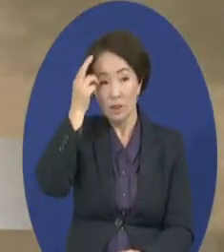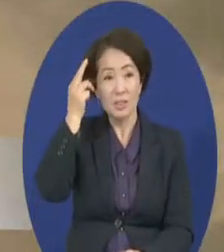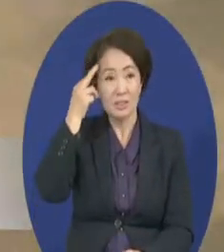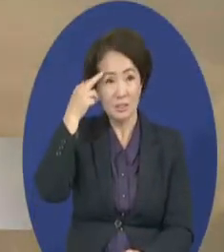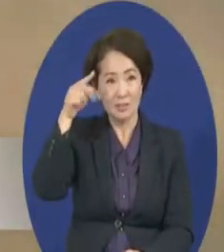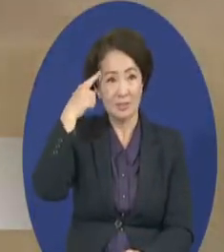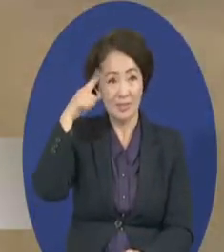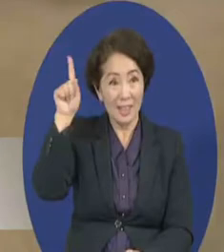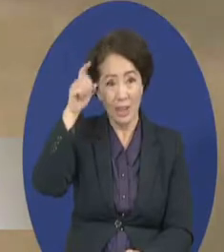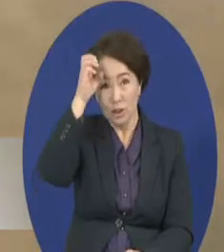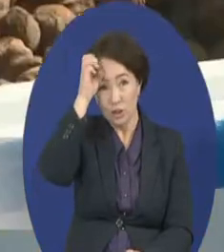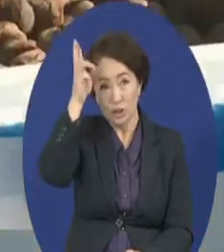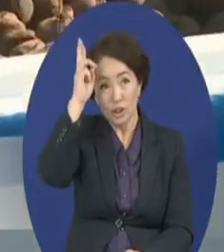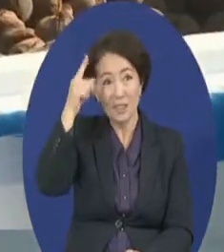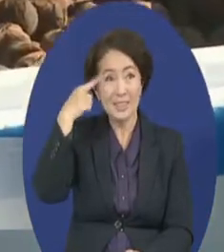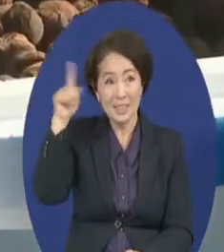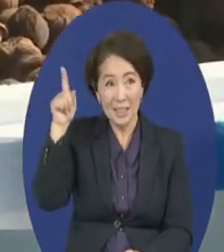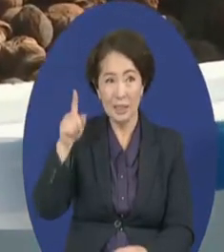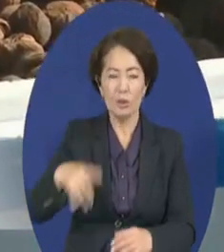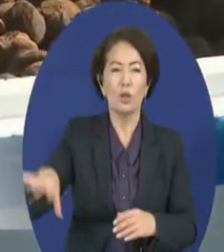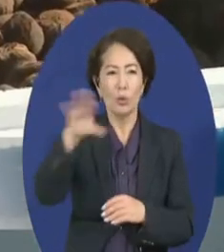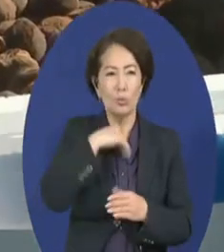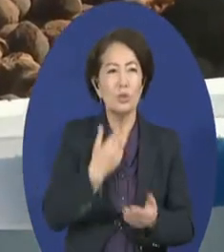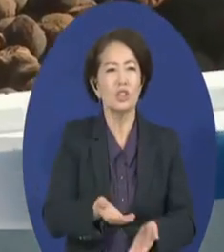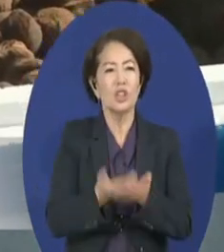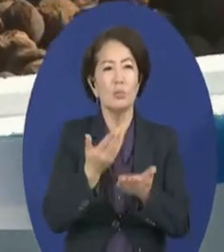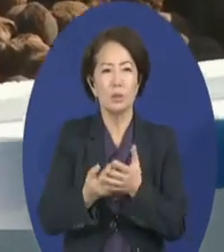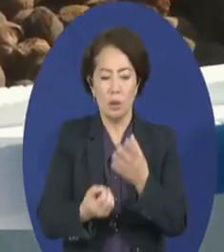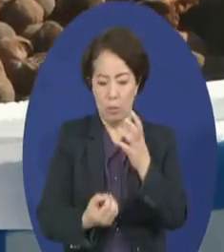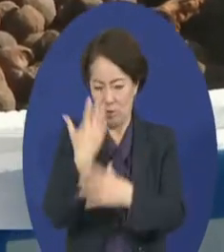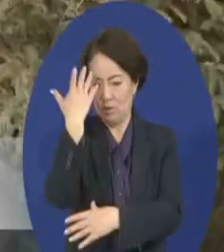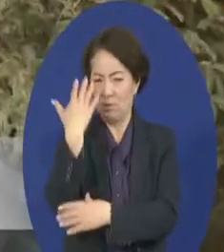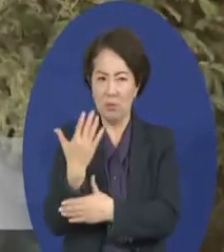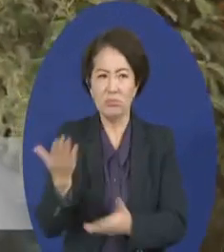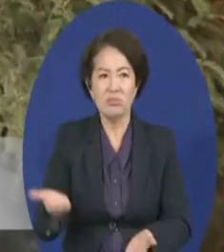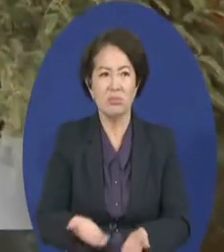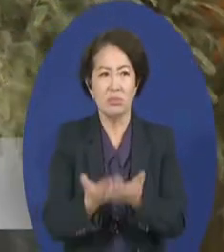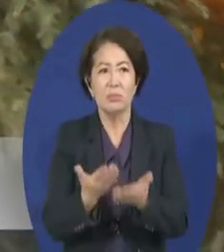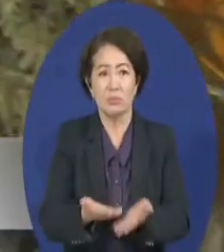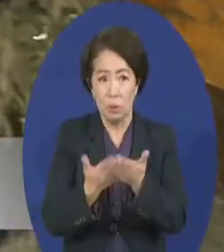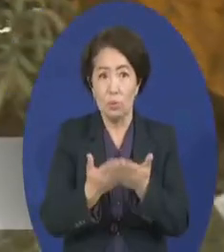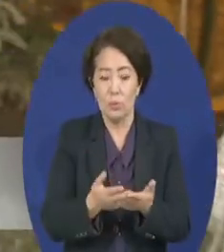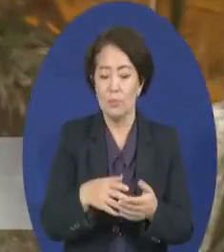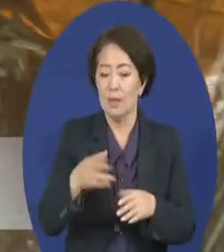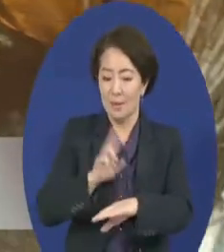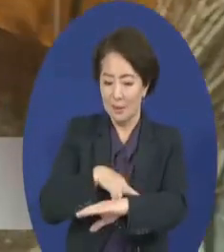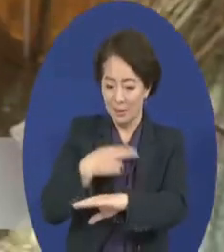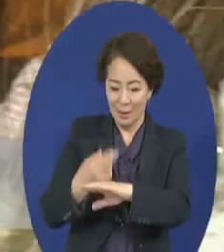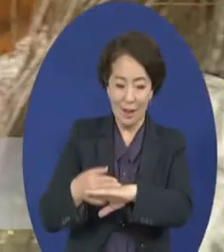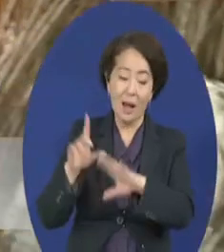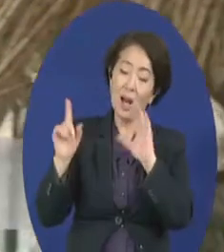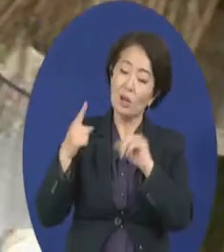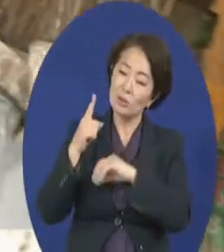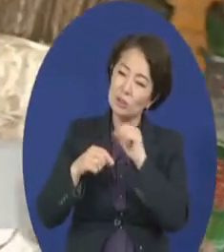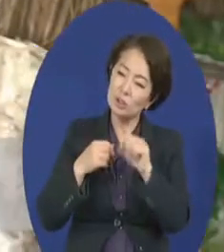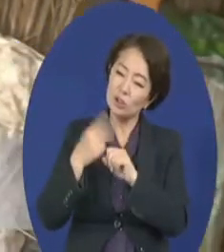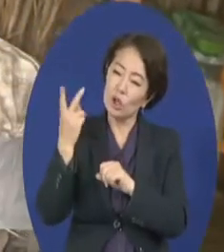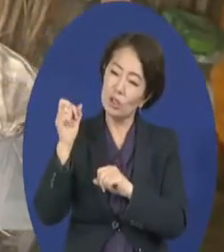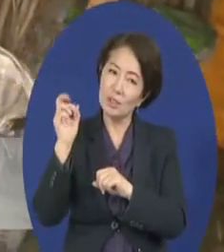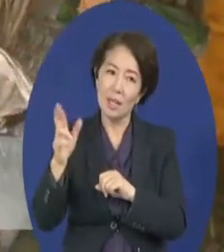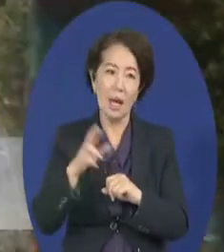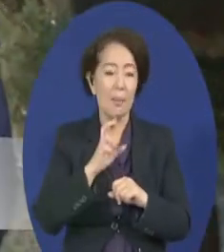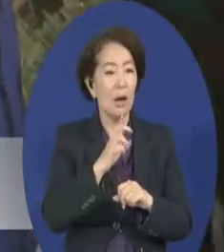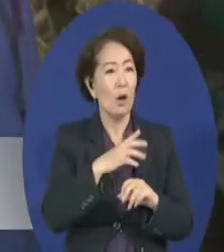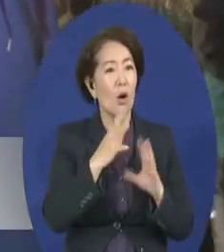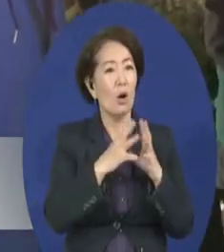санаачилгыг улсын өнцөг улам бүрт дэмжиж, мод тарих үндэсний хөдөлгөөн өрнөж эхлээд байна. Дархуун аймаг 11 жилийн хугацаанд 20 сая, Баяр Хонгор аймаг 10